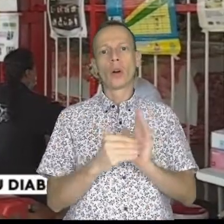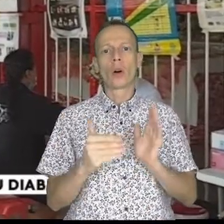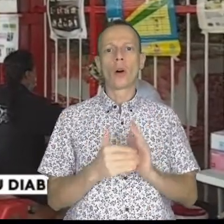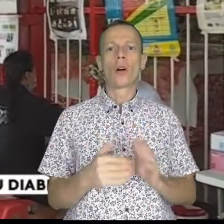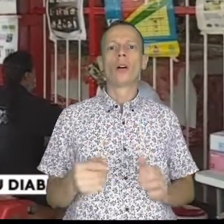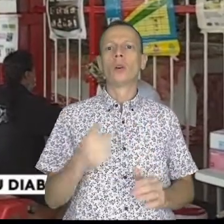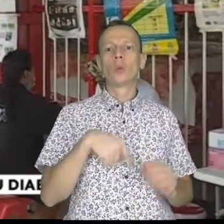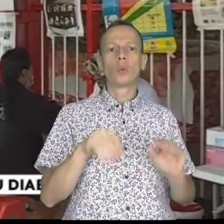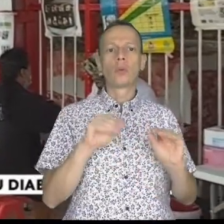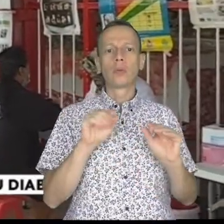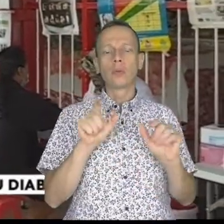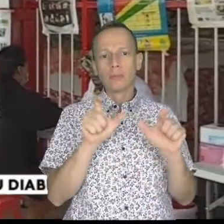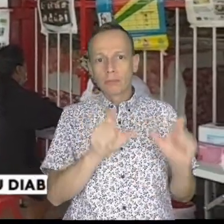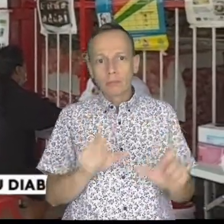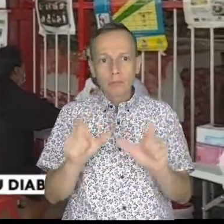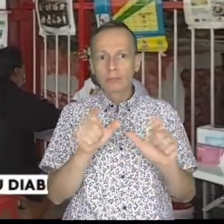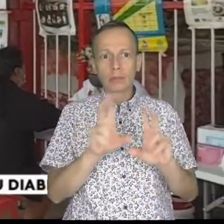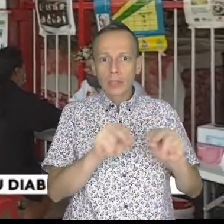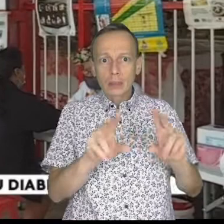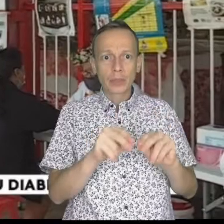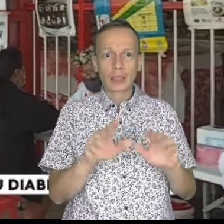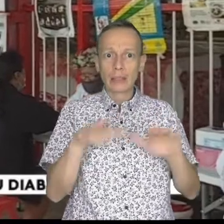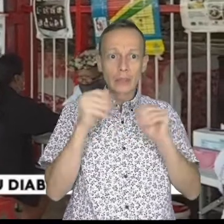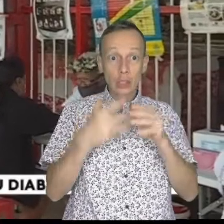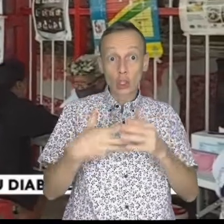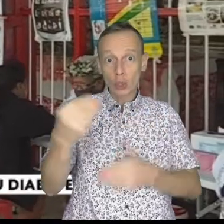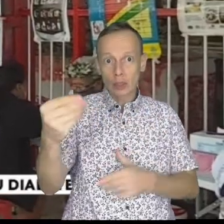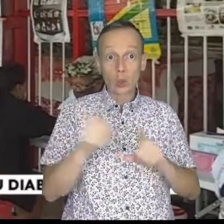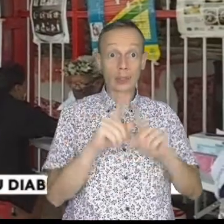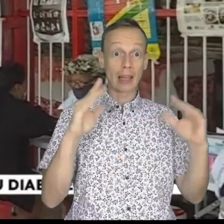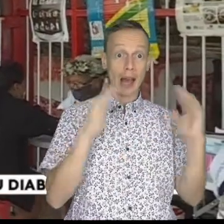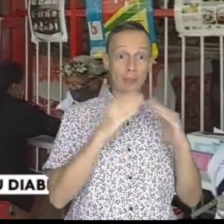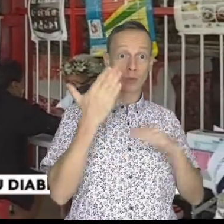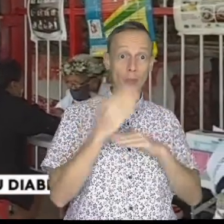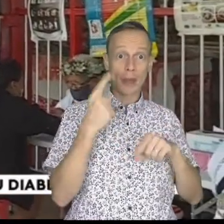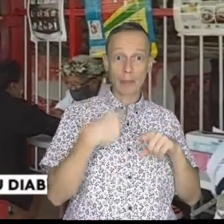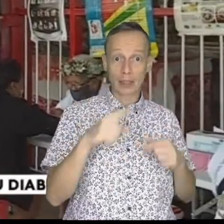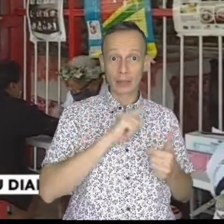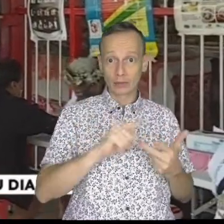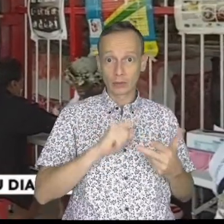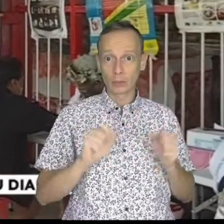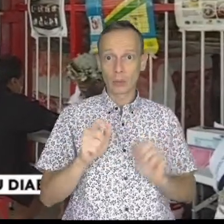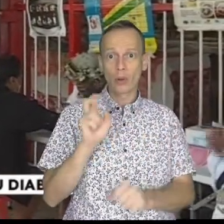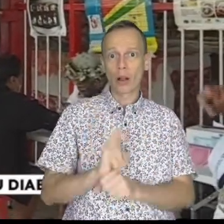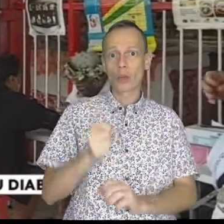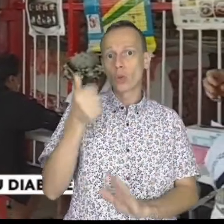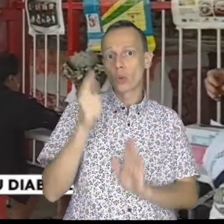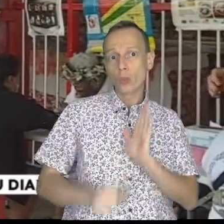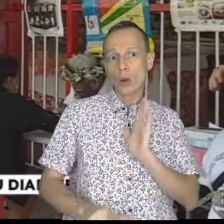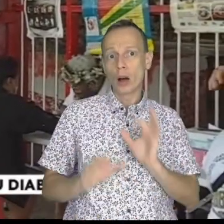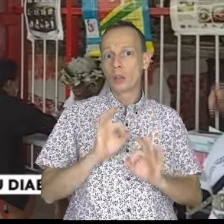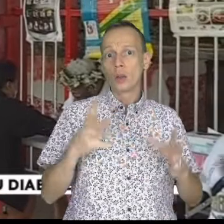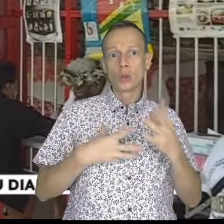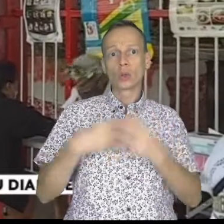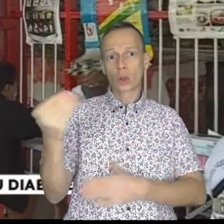la précaution qu'on leur préconise, c'est de ne pas sortir et d'avoir un maximum de matériel à la maison. Comme ça, ils peuvent tenir à peu près 2 mois tranquilles.